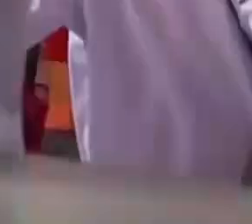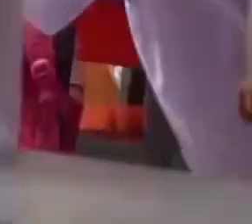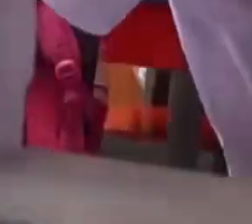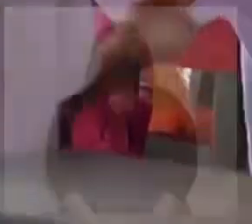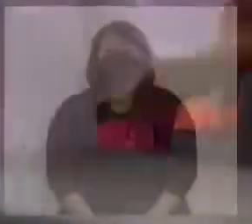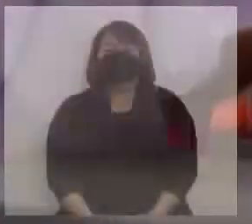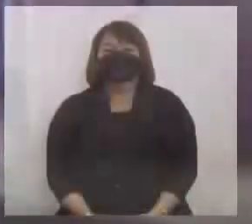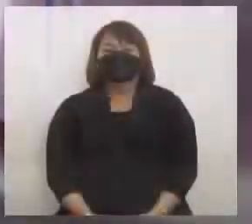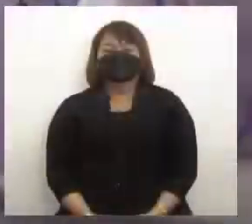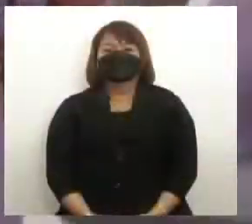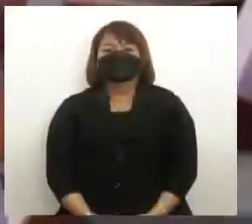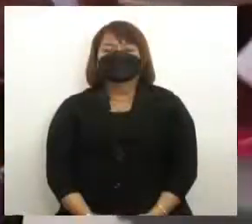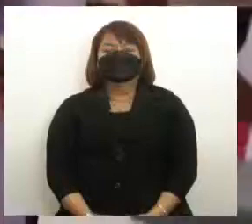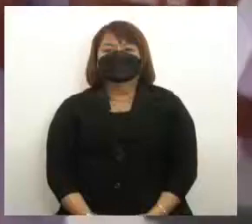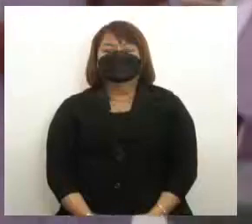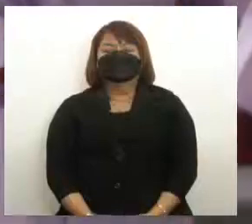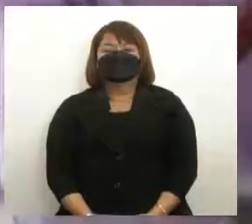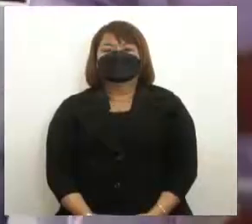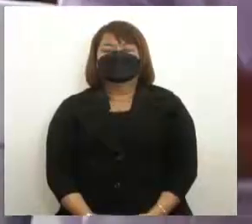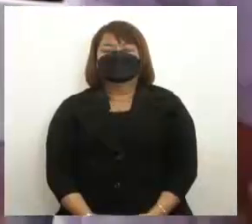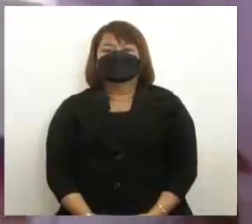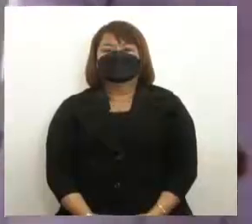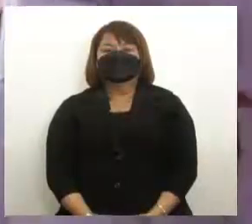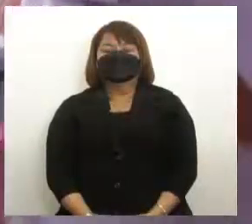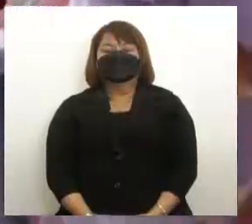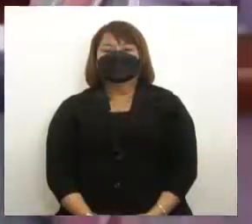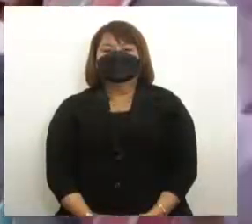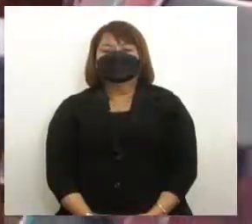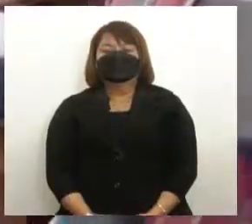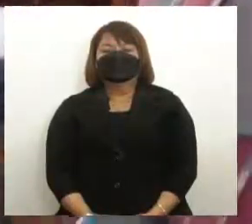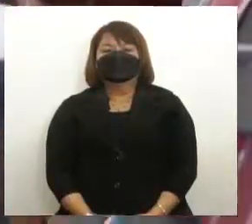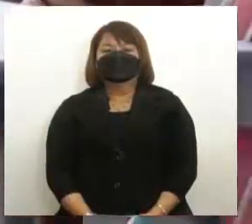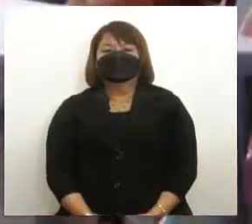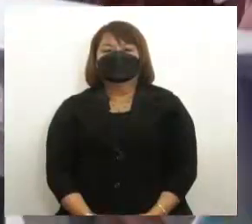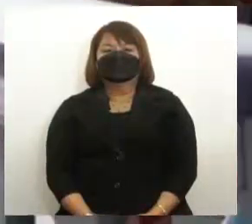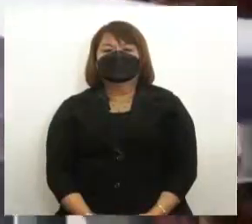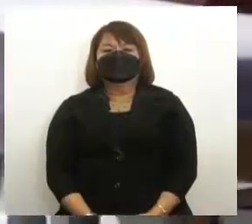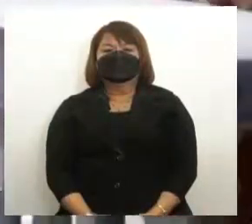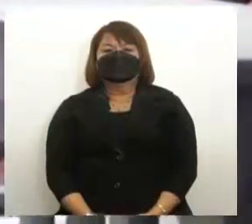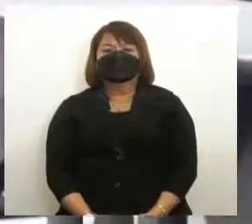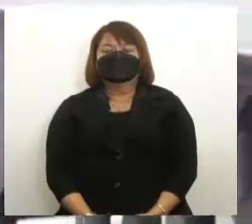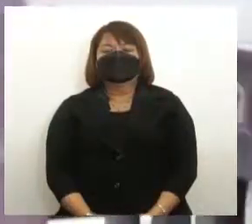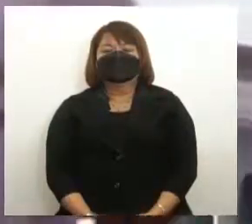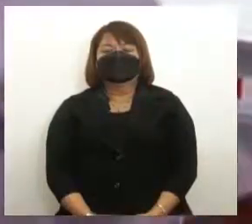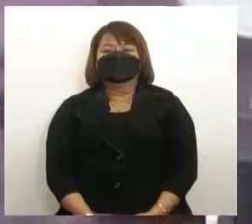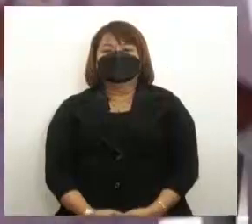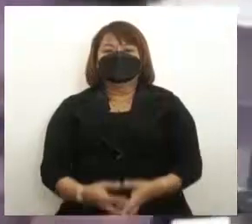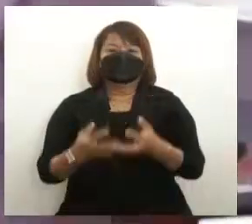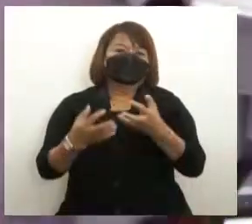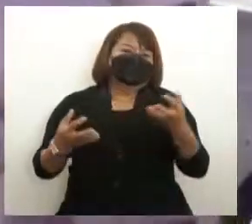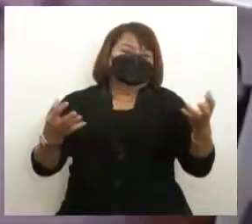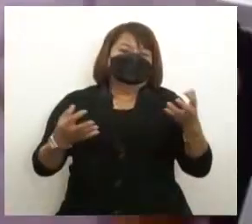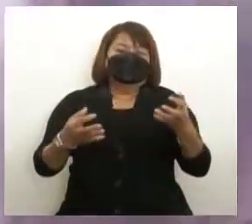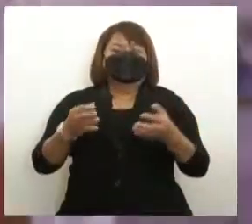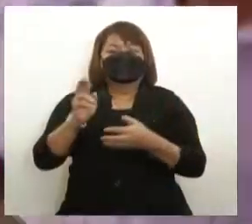ว่าอยู่ตรงไหนกันเราเฮ้ยเฮ้ยเฮ้ยเฮ้ยเขียนไว้ข้างบนข้างล่างสาระเสียงยาว